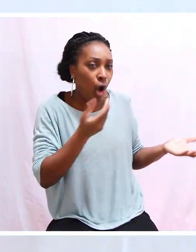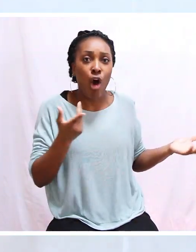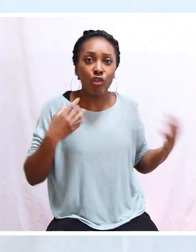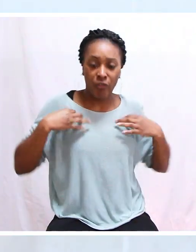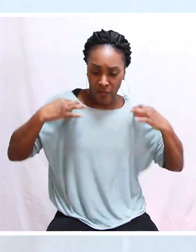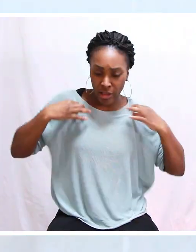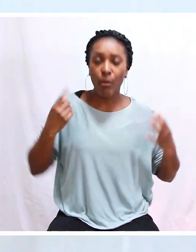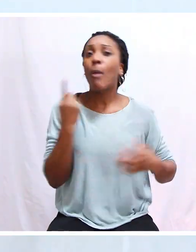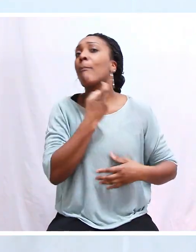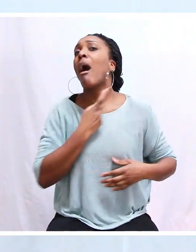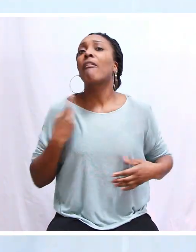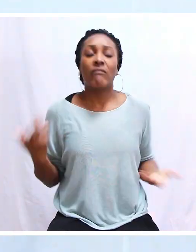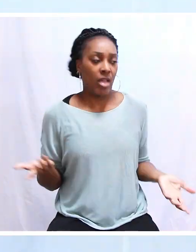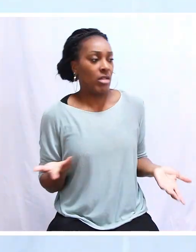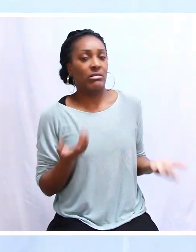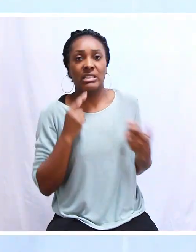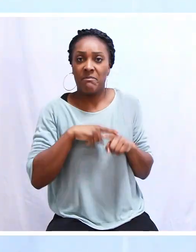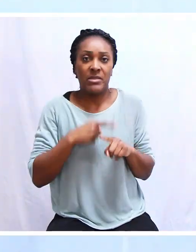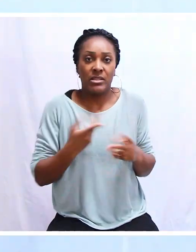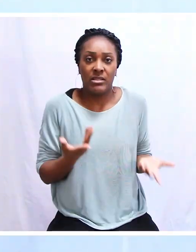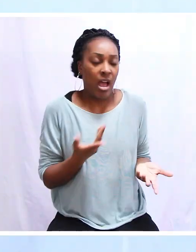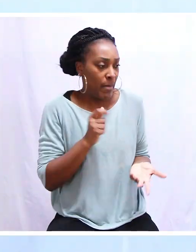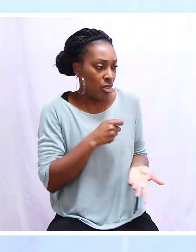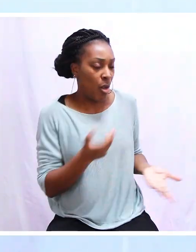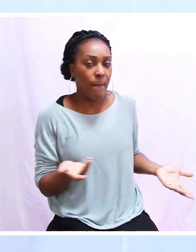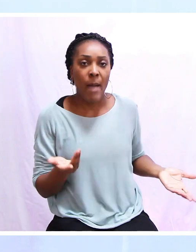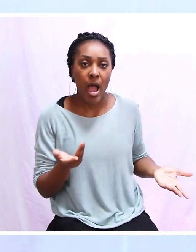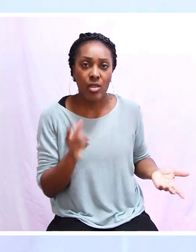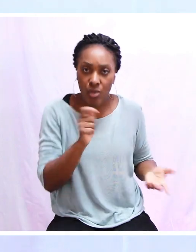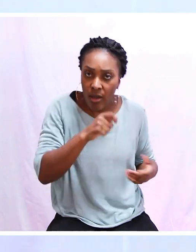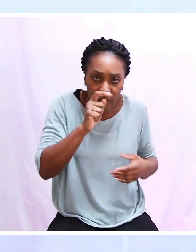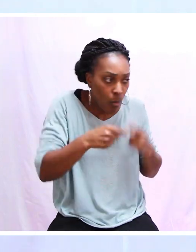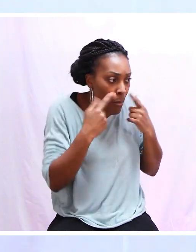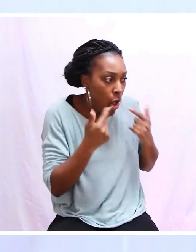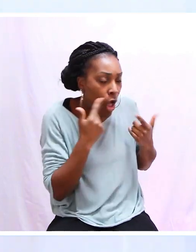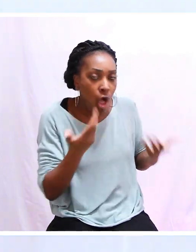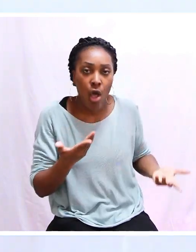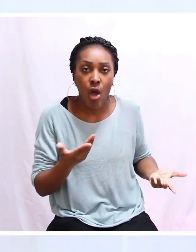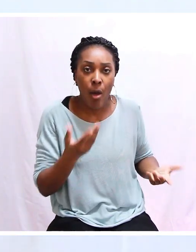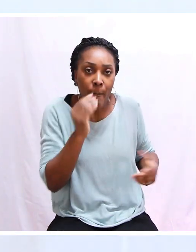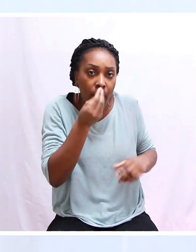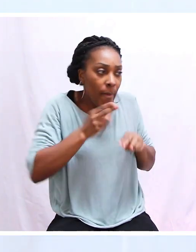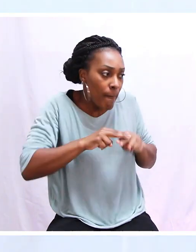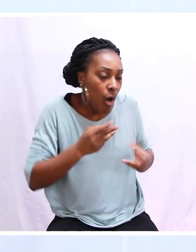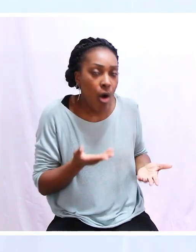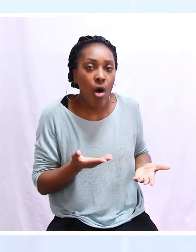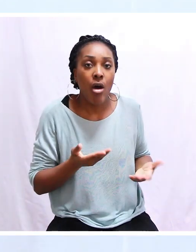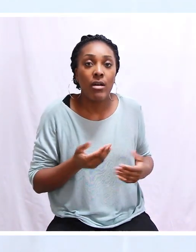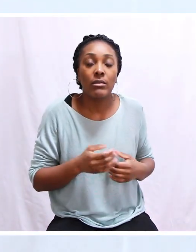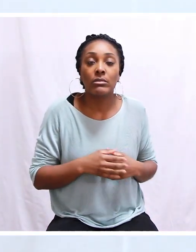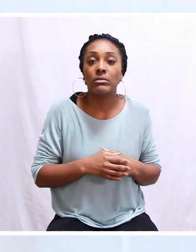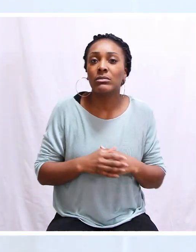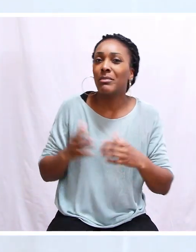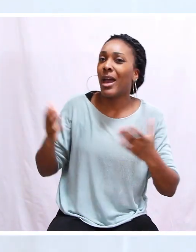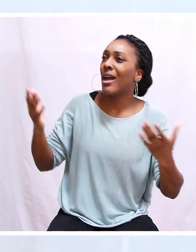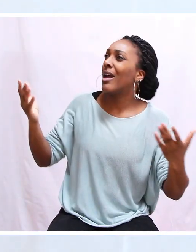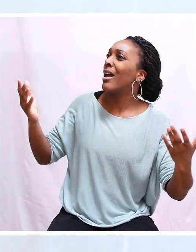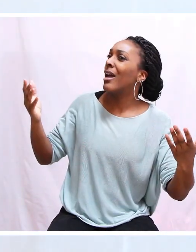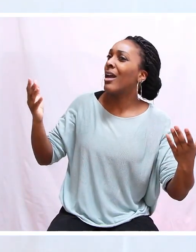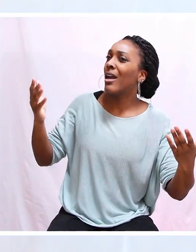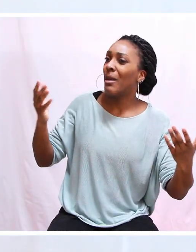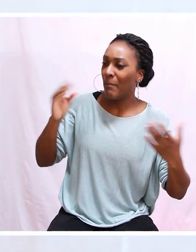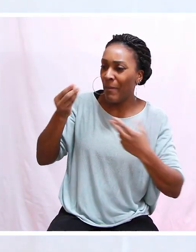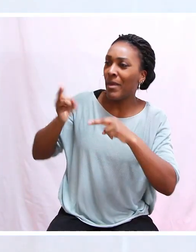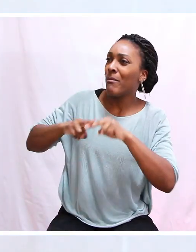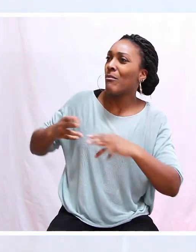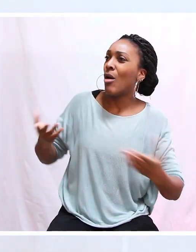tu t'habilles, tu te parfumes. C'est bizarre, c'est contraire. » Et il va répondre, il va dire « En fait, maintenant qu'il est mort, pourquoi je